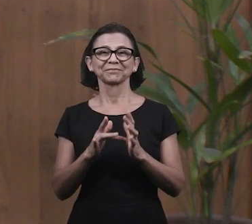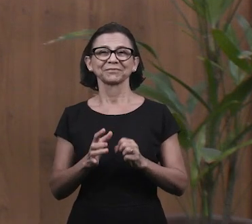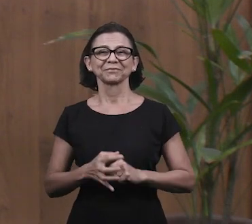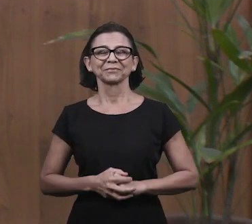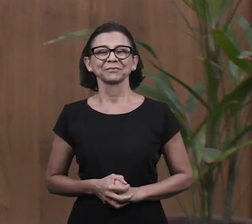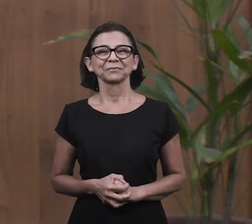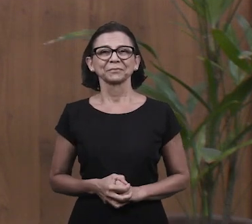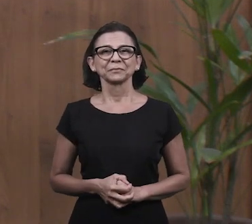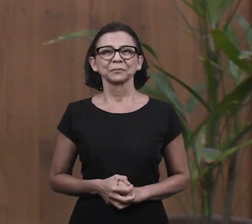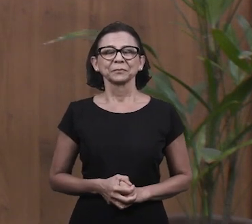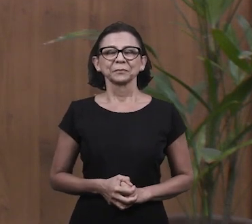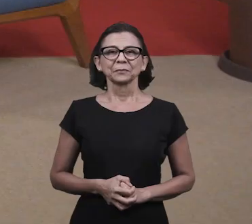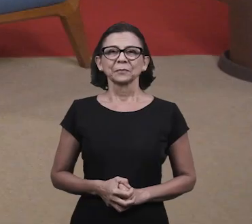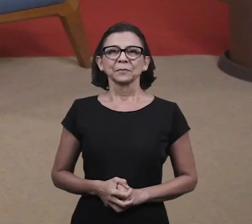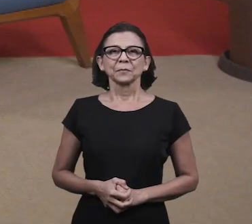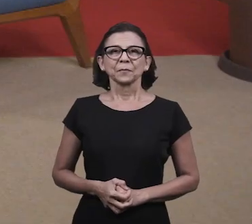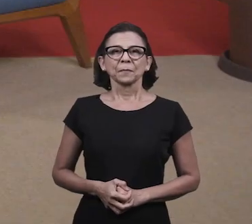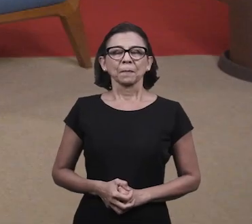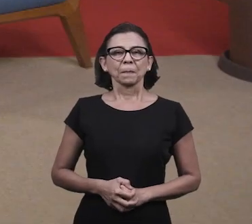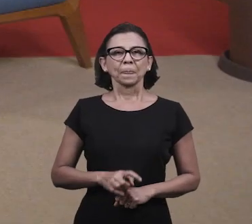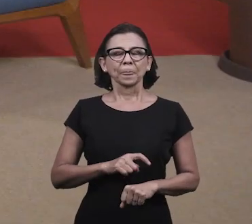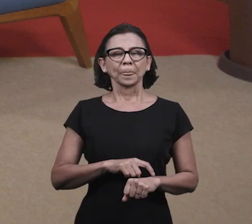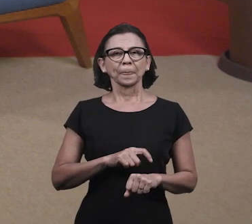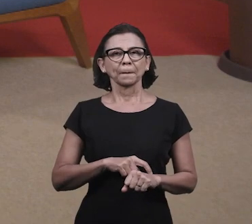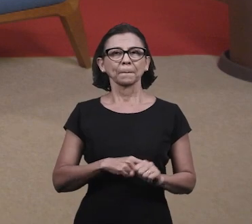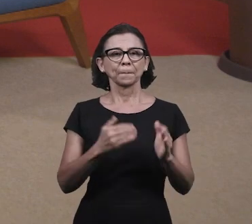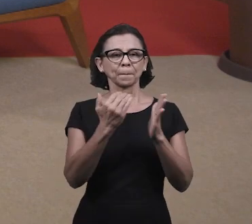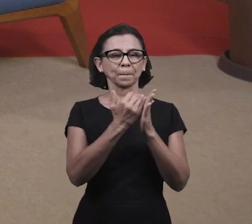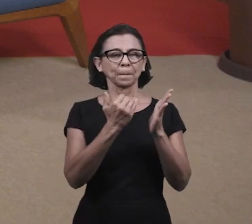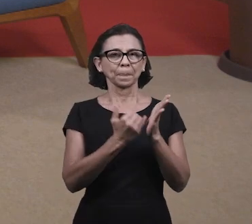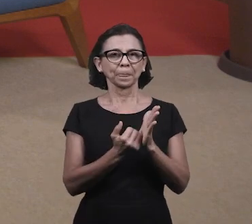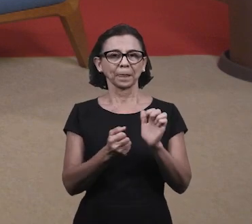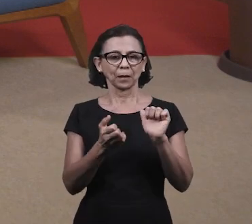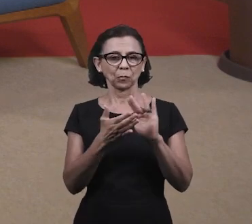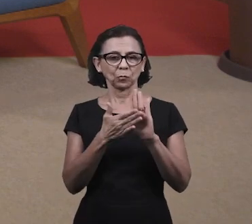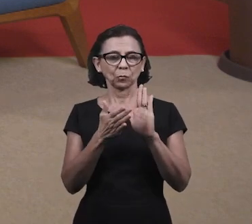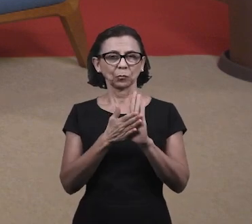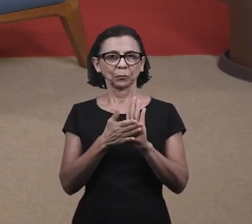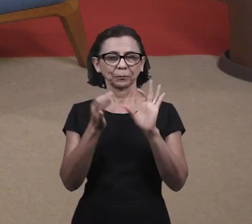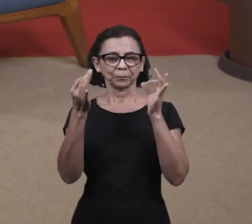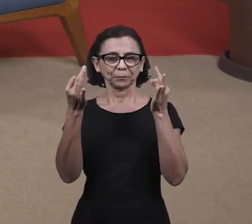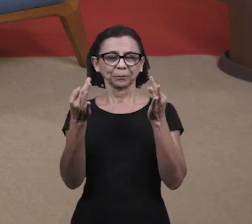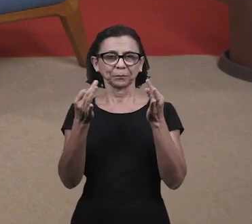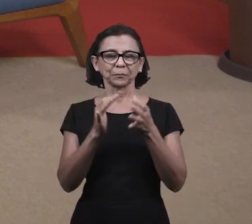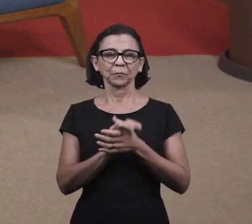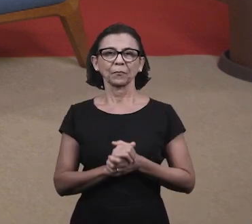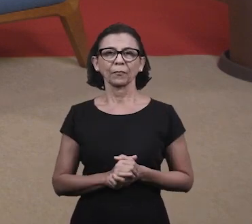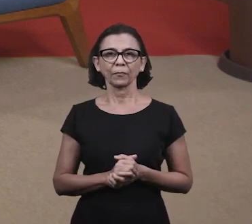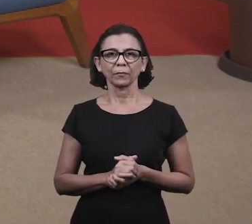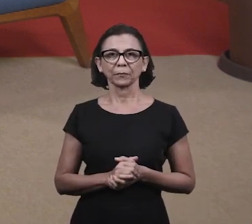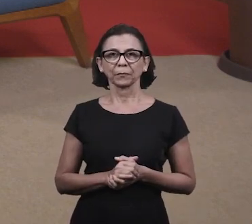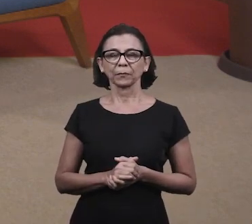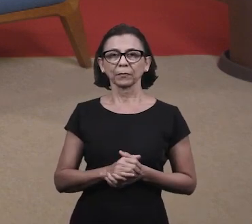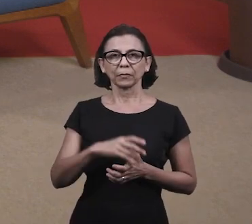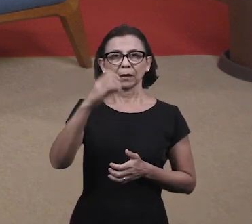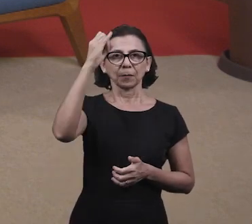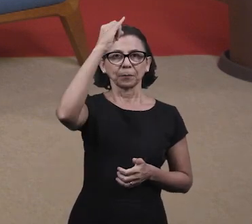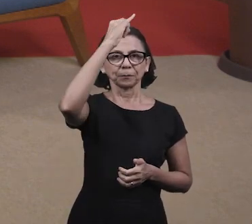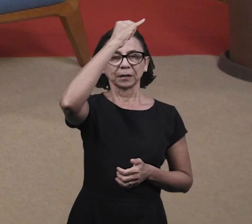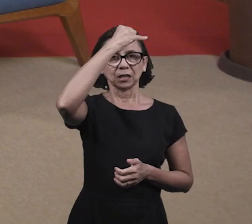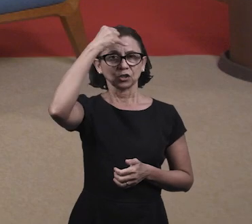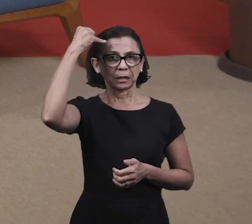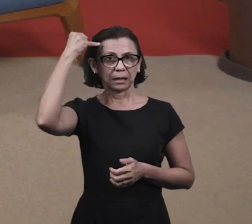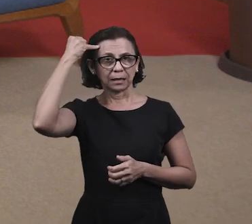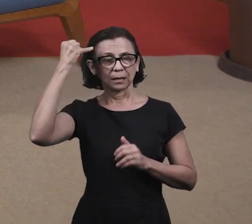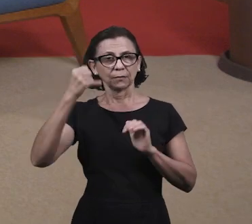enfants. La paix du Seigneur Jésus. Il est arrivé au moment du volet Prophète Louange. La sœur Janaïne